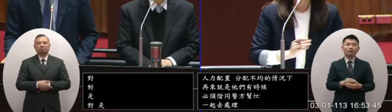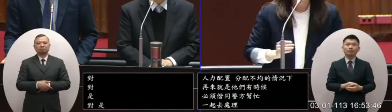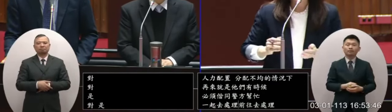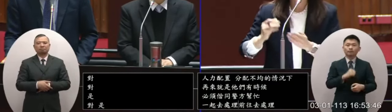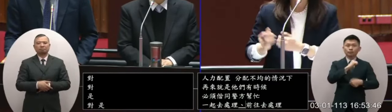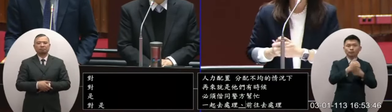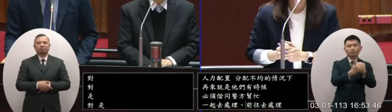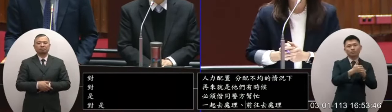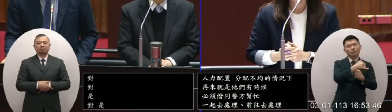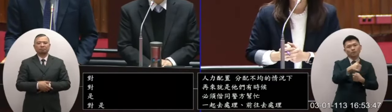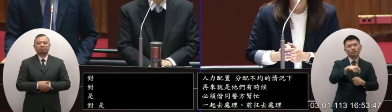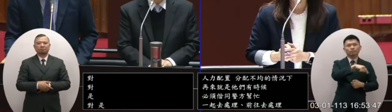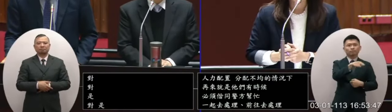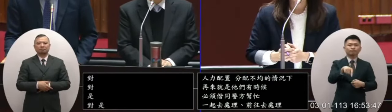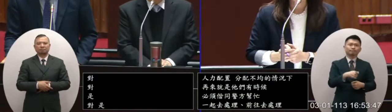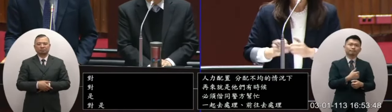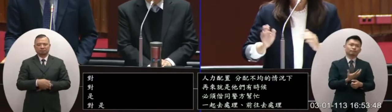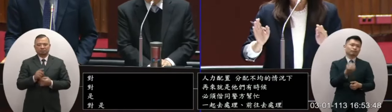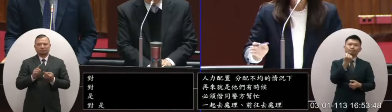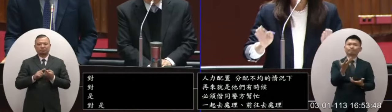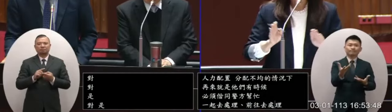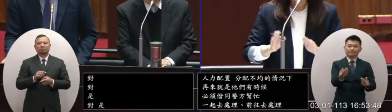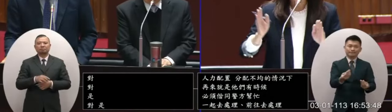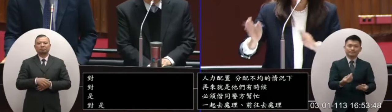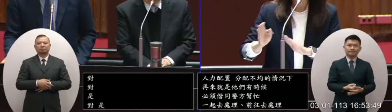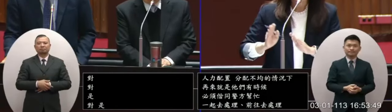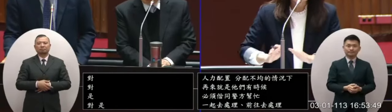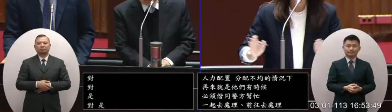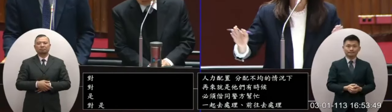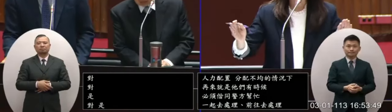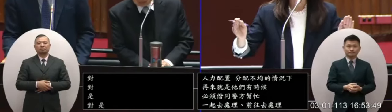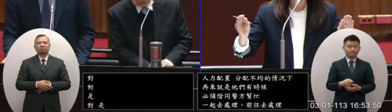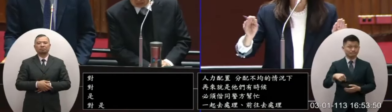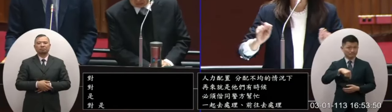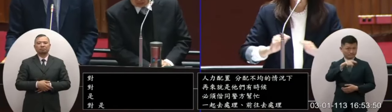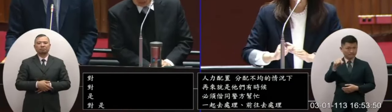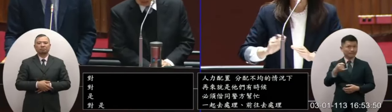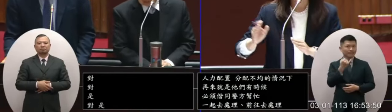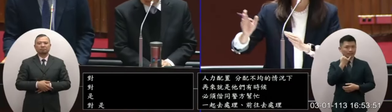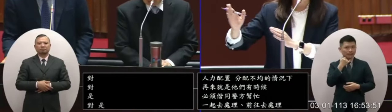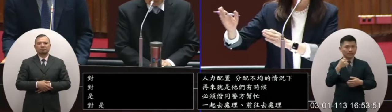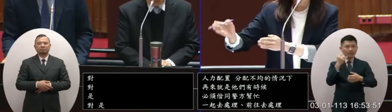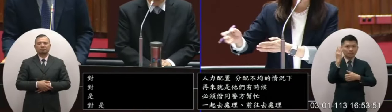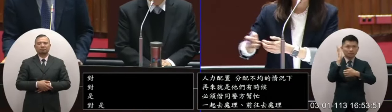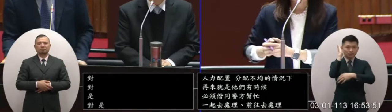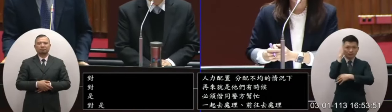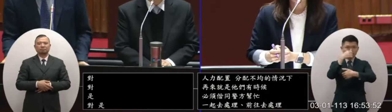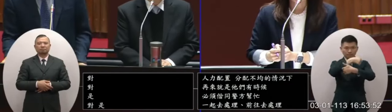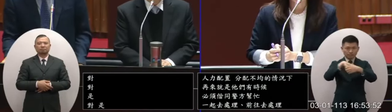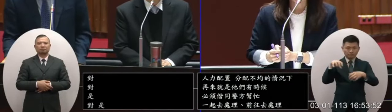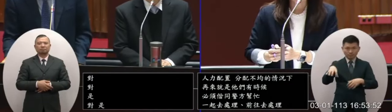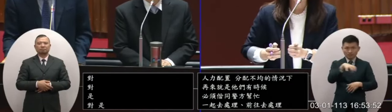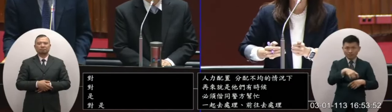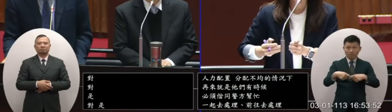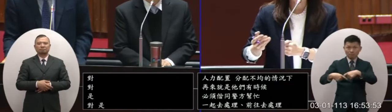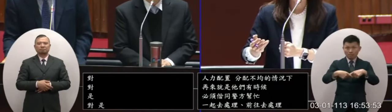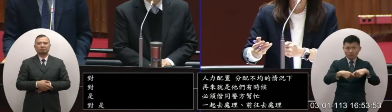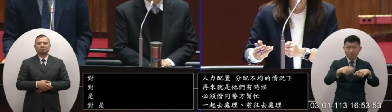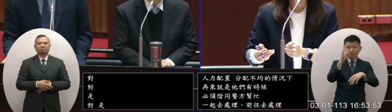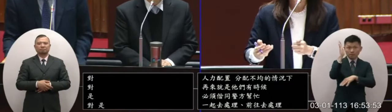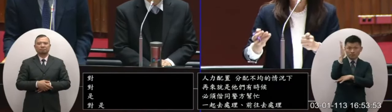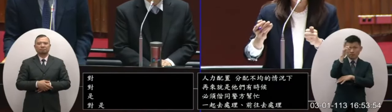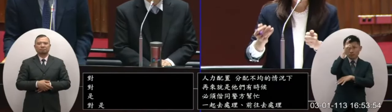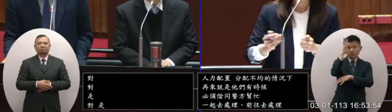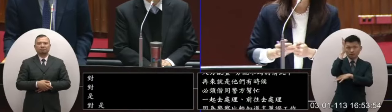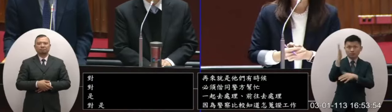是动保员他们没有这方面的一个权利，他们是你们是不是可以稍微跨部会，比方说我们可能跟警政署这边来做一些配